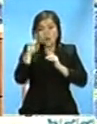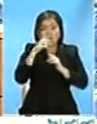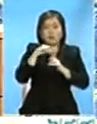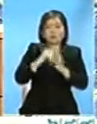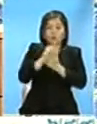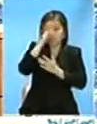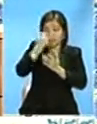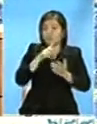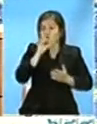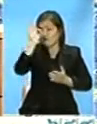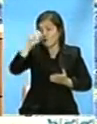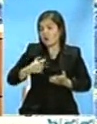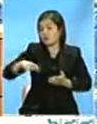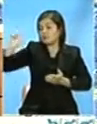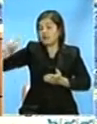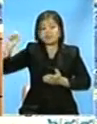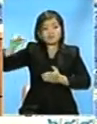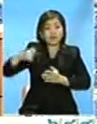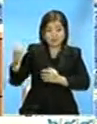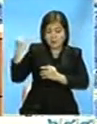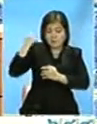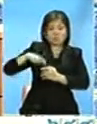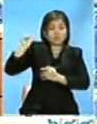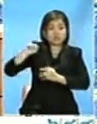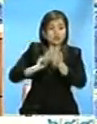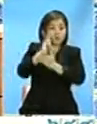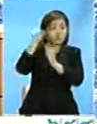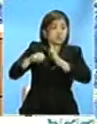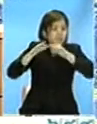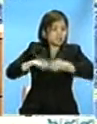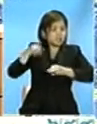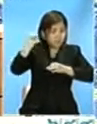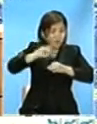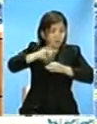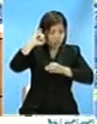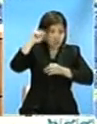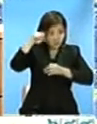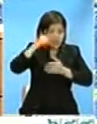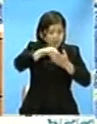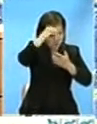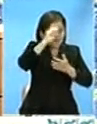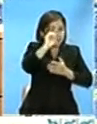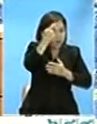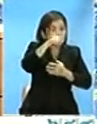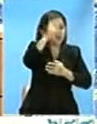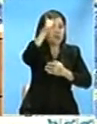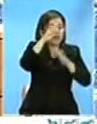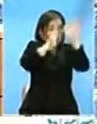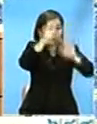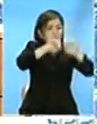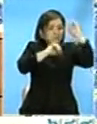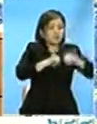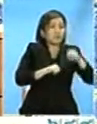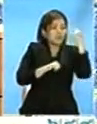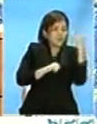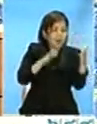นะครับเพราะก็ให้ศาลตัดสินผิดถูก พอแล้วมั้งฮะ ผมเรียนท่านนะครับไปเรียนเสียใหม่เถอะครับเสียงข้างมากมันสะท้อน